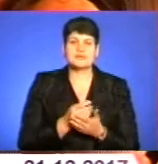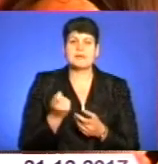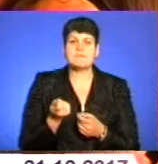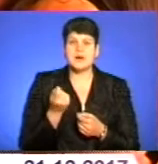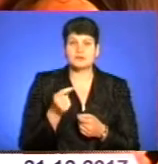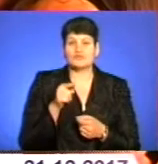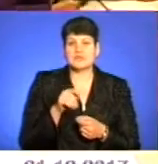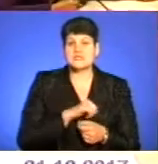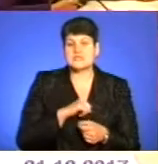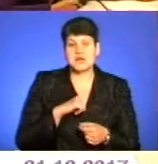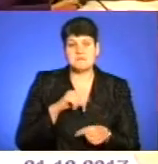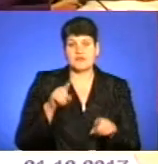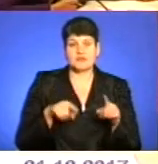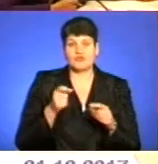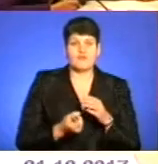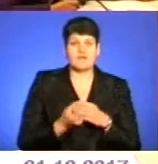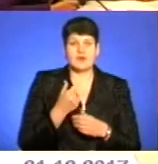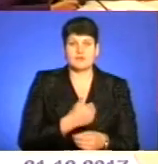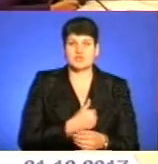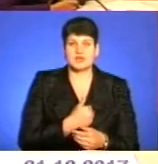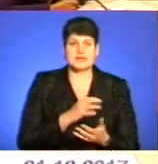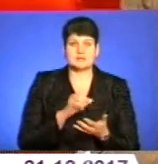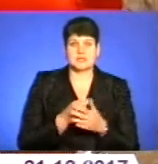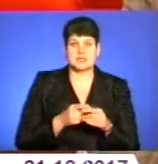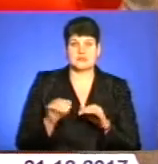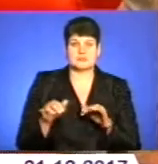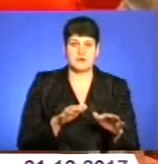вони самі рідко виявляють бажання займатися цією справою.